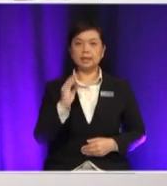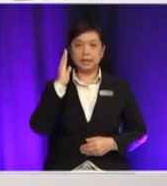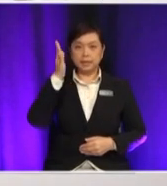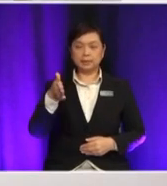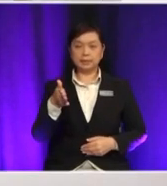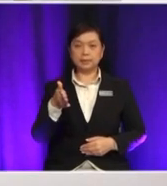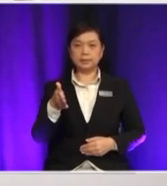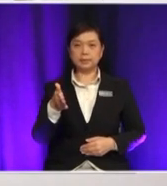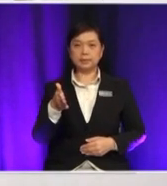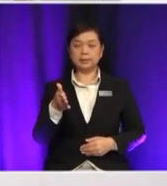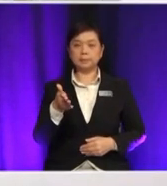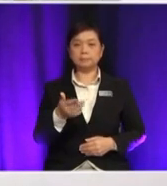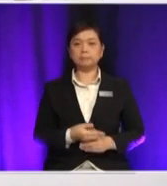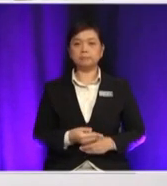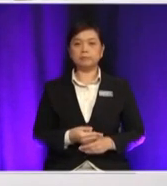ya